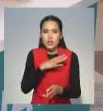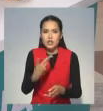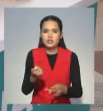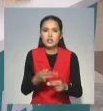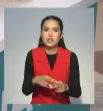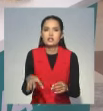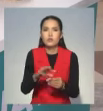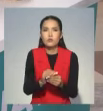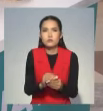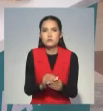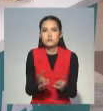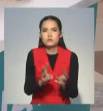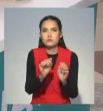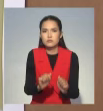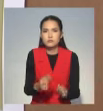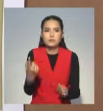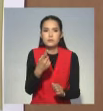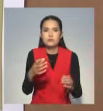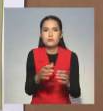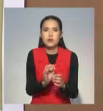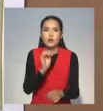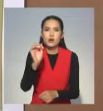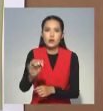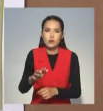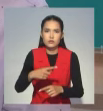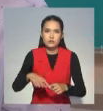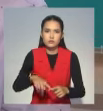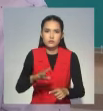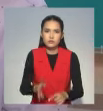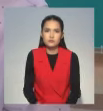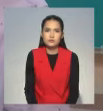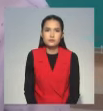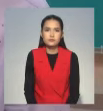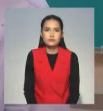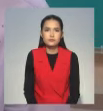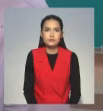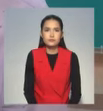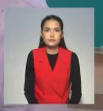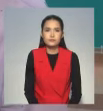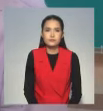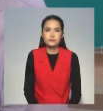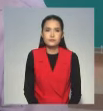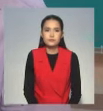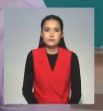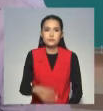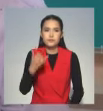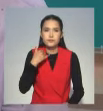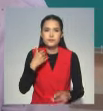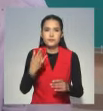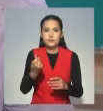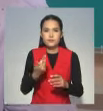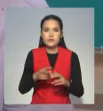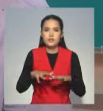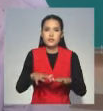ночь тушат пожар. Первую партию отправят уже в пятницу. Мы на постоянной связи находимся с людьми, которые